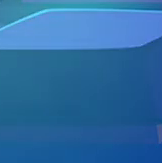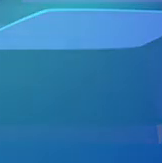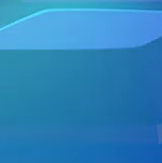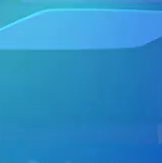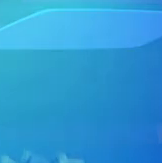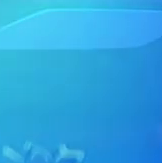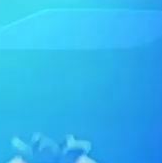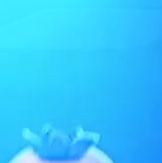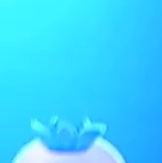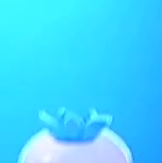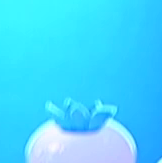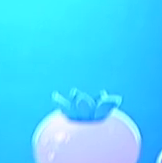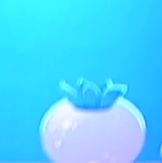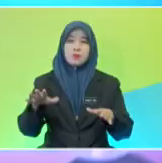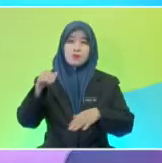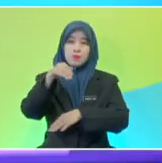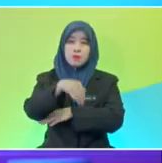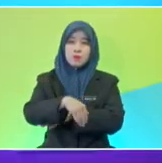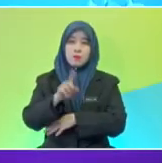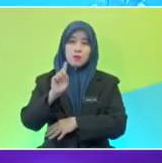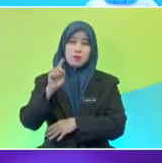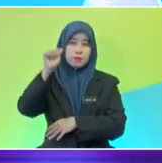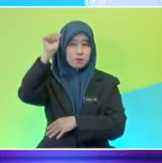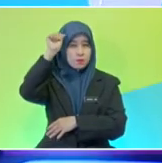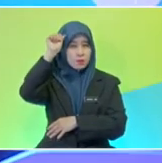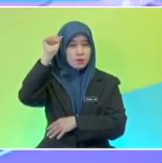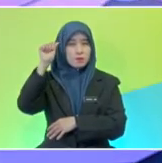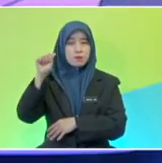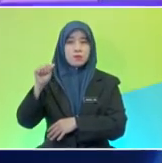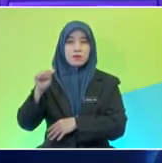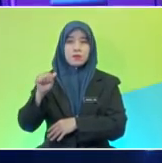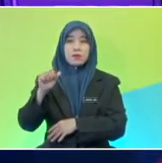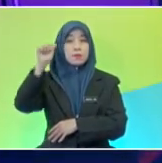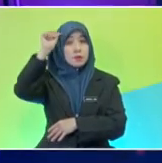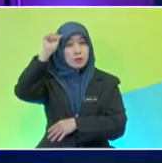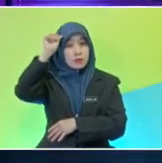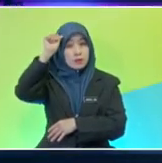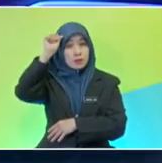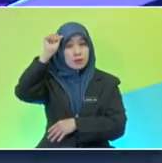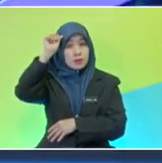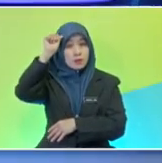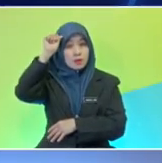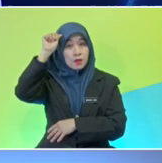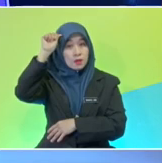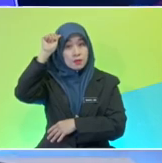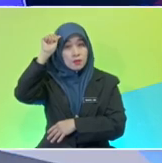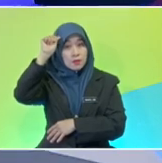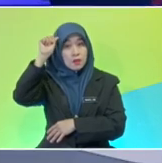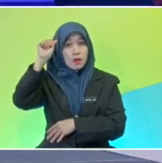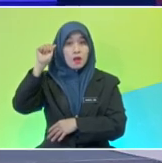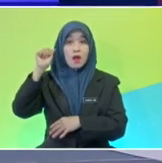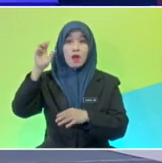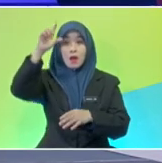Ngantuknya. Dah malam dah ni. Mana si Akmal ni? Akmal? Akmal?